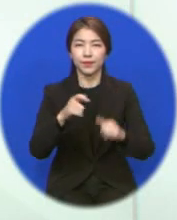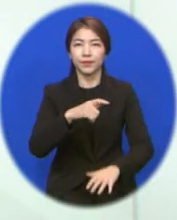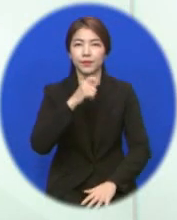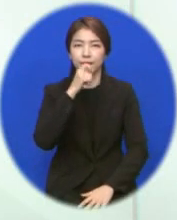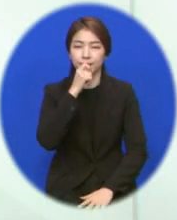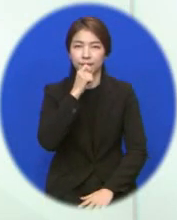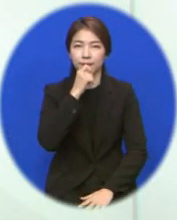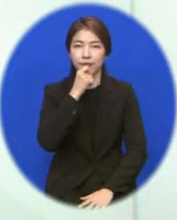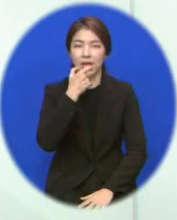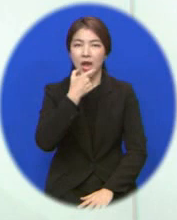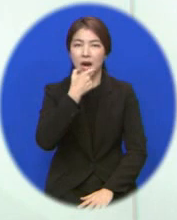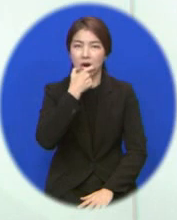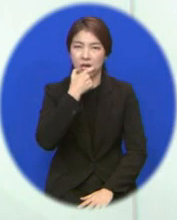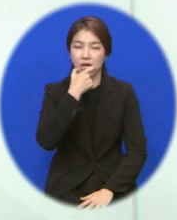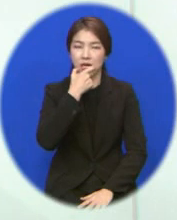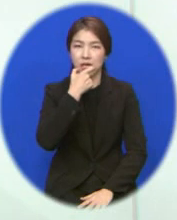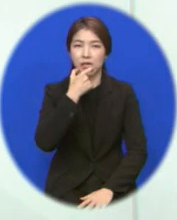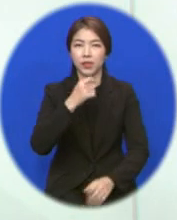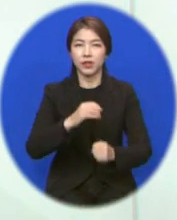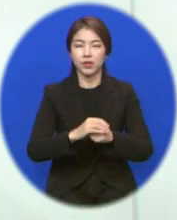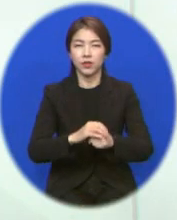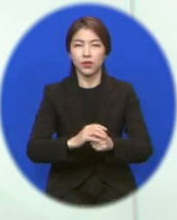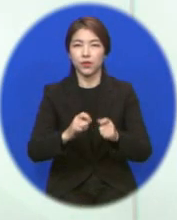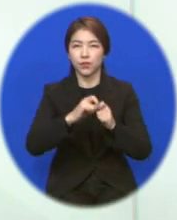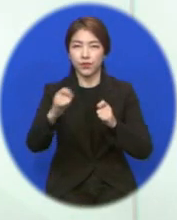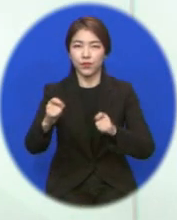대중의목소리를잠재우고있으며,